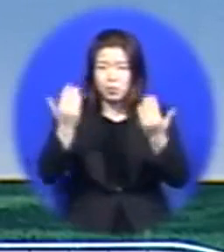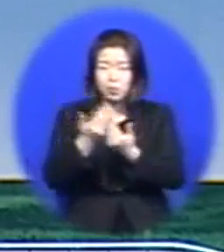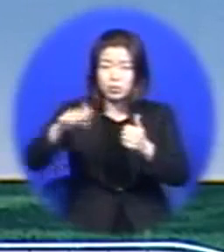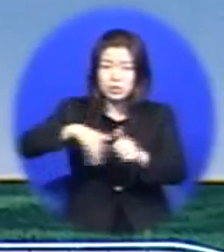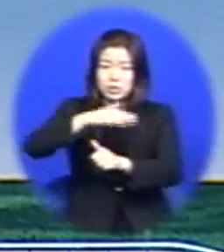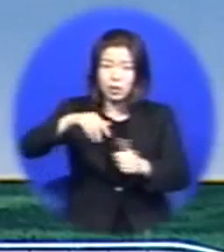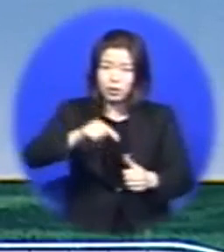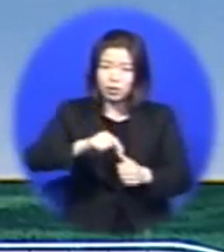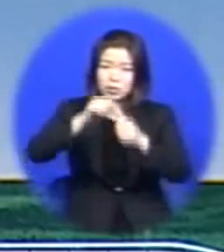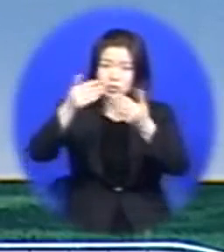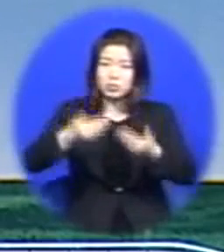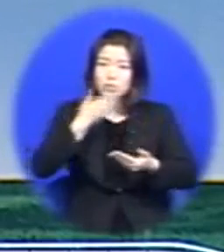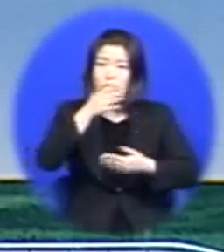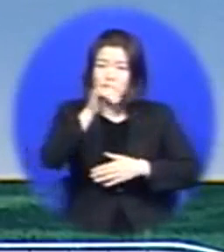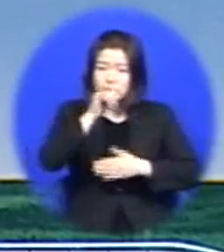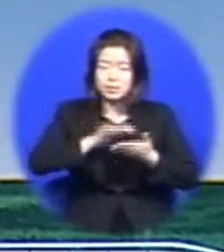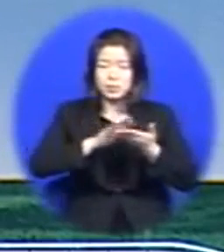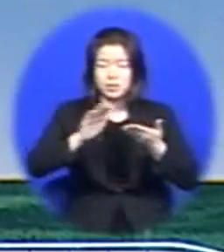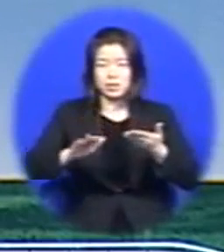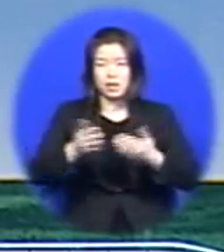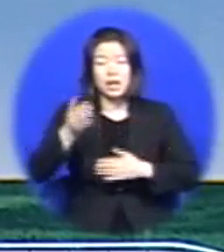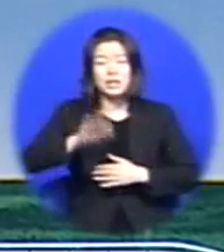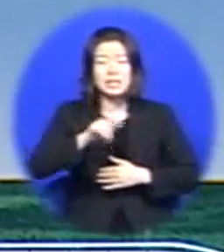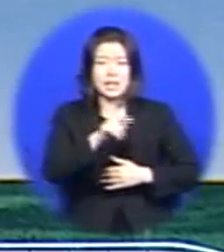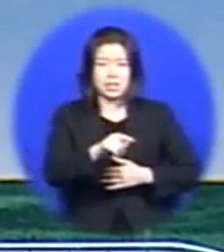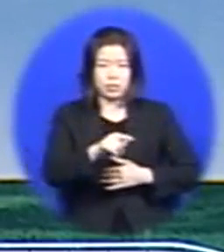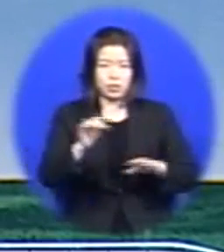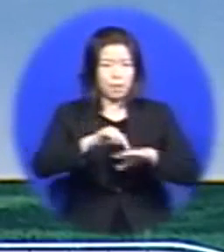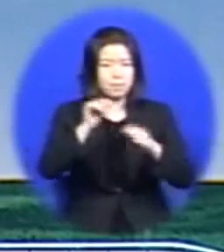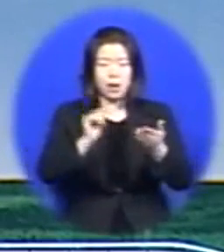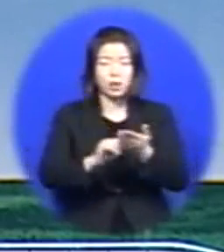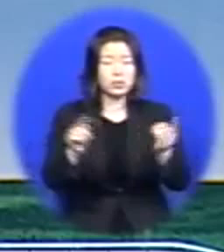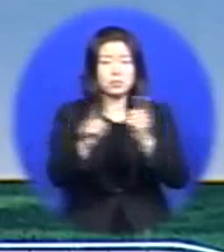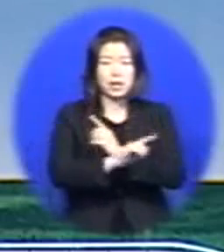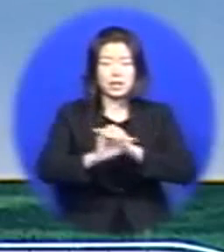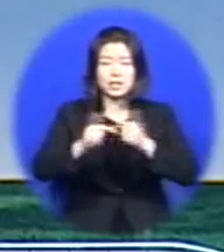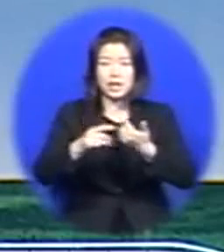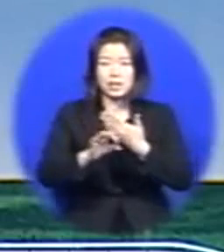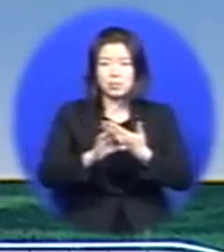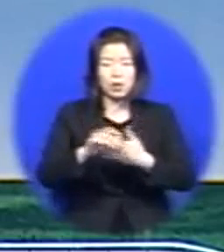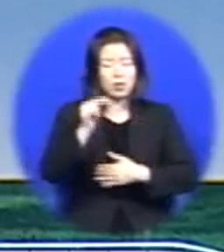여러분을 건져낼 거예요. 그러나 이것은 마음이 안 바뀌면 못하는